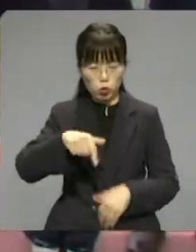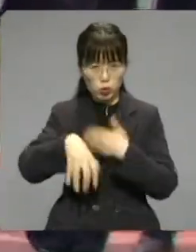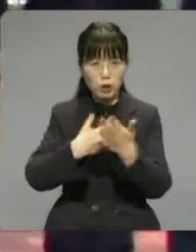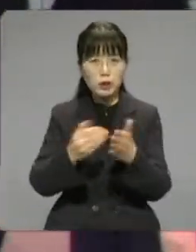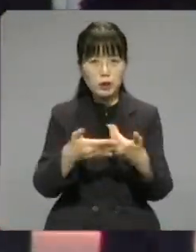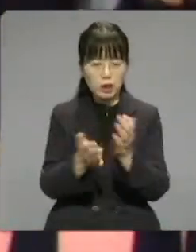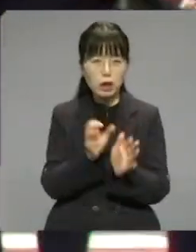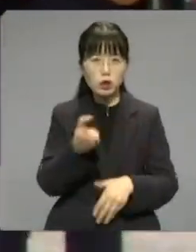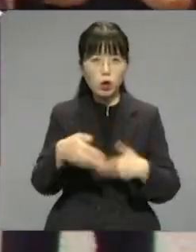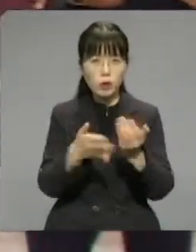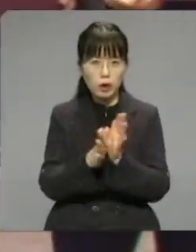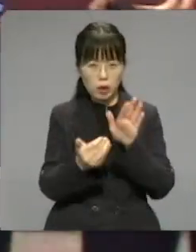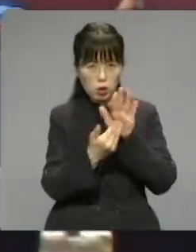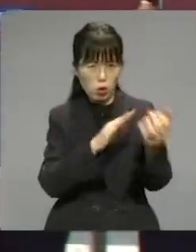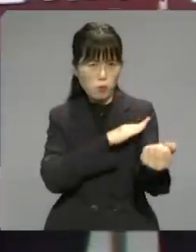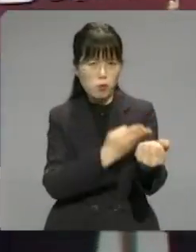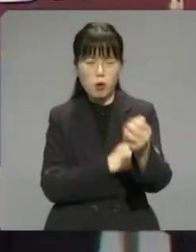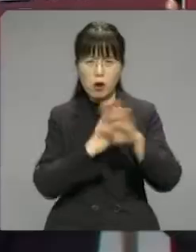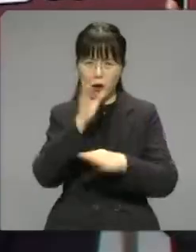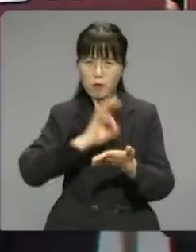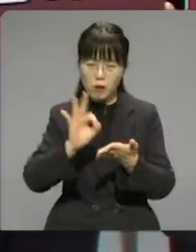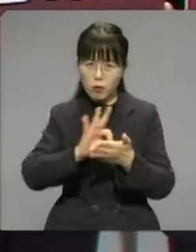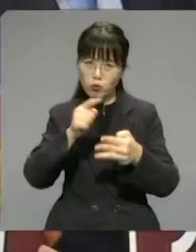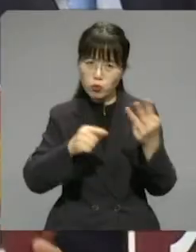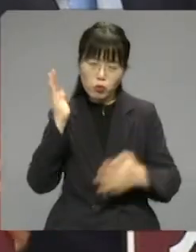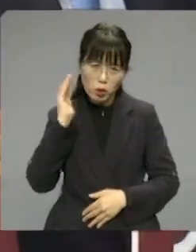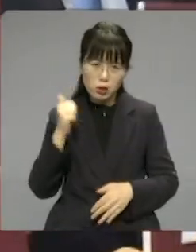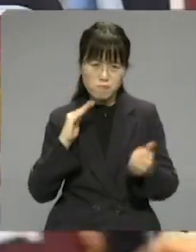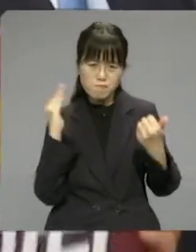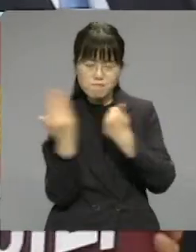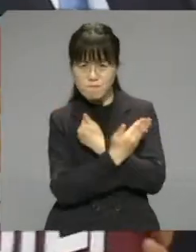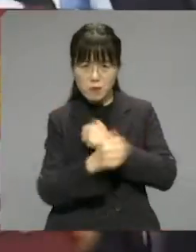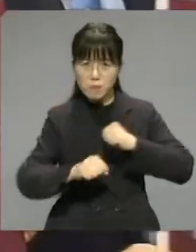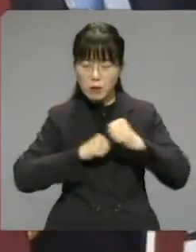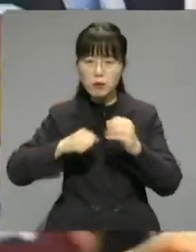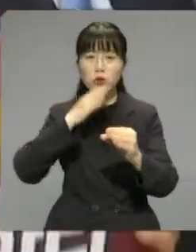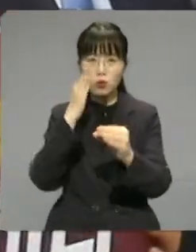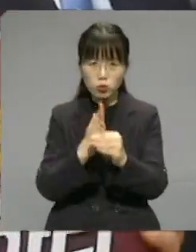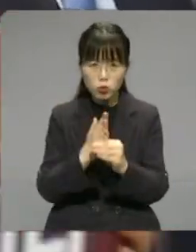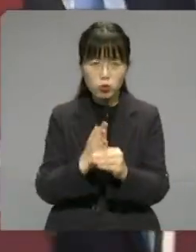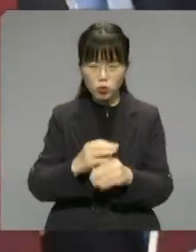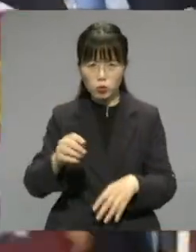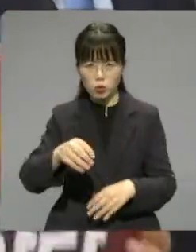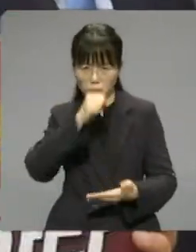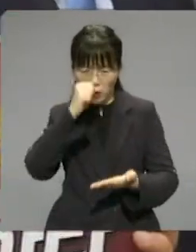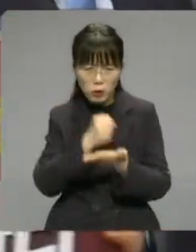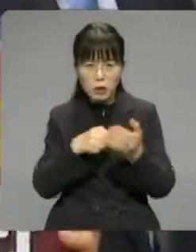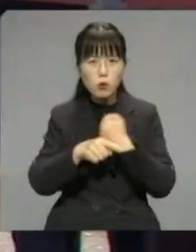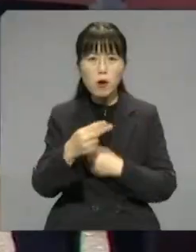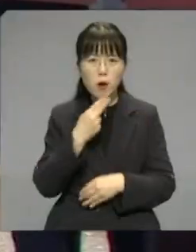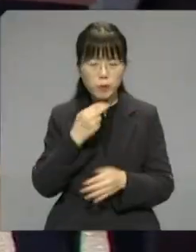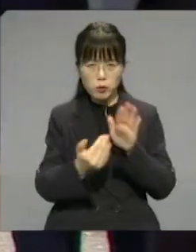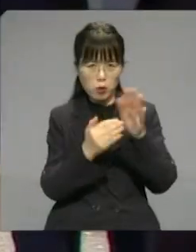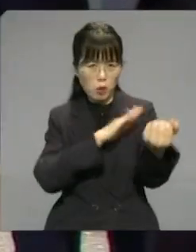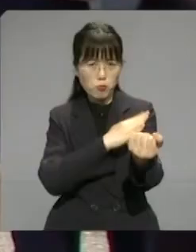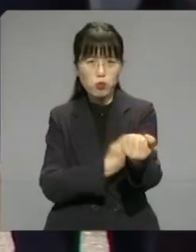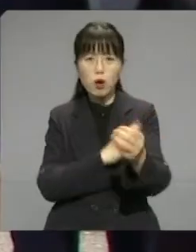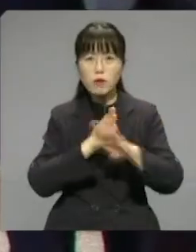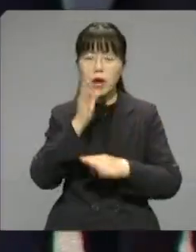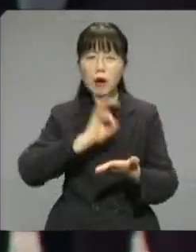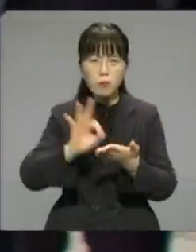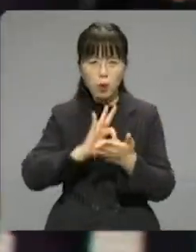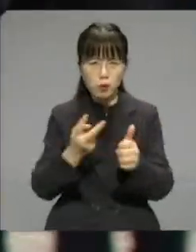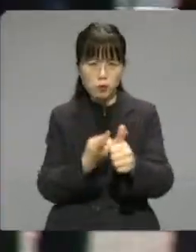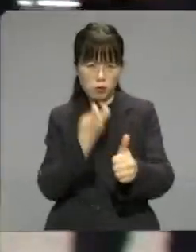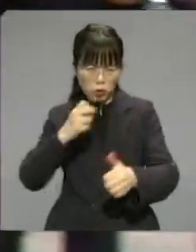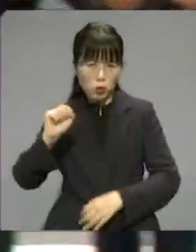조국혁신당도 여당이 거부권을 남발하는 윤 대통령의 호위무사를 자처하고 나섰다며 정당한 이유가 없는 거부권 남용은